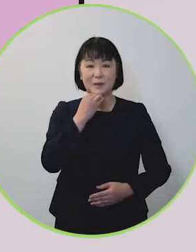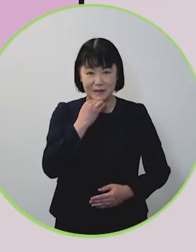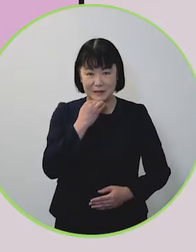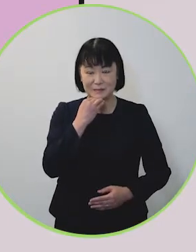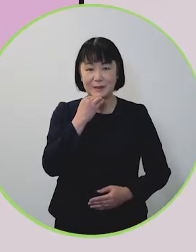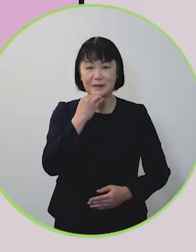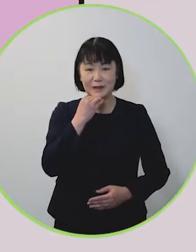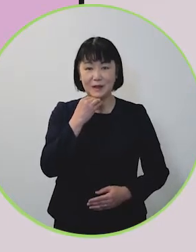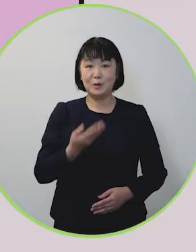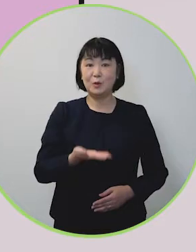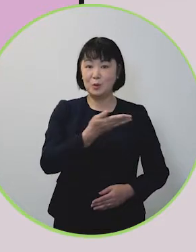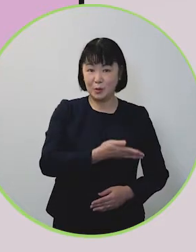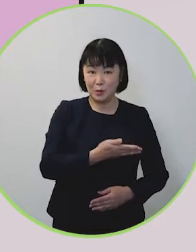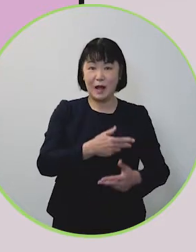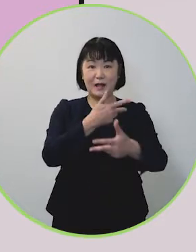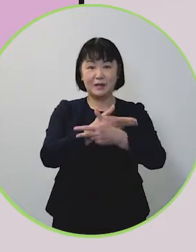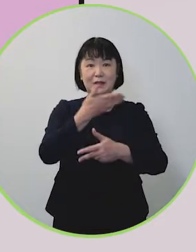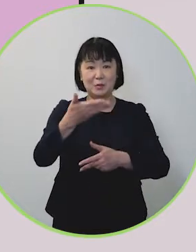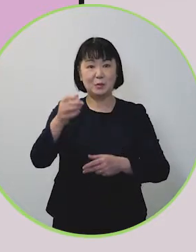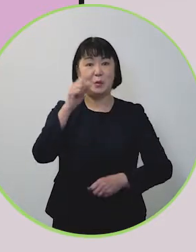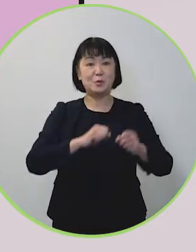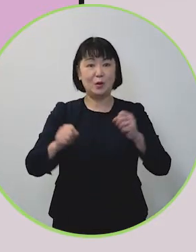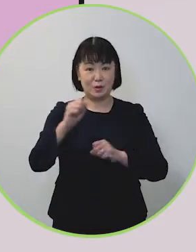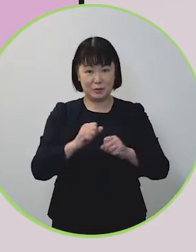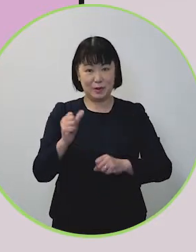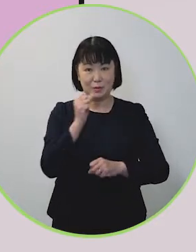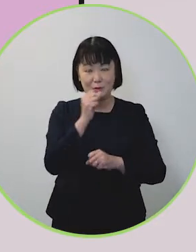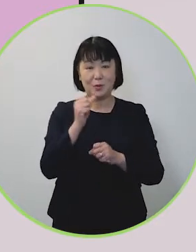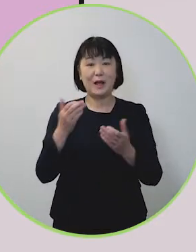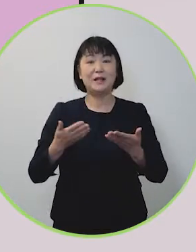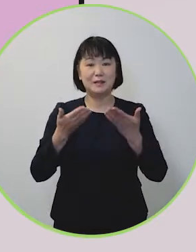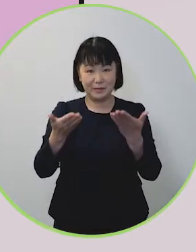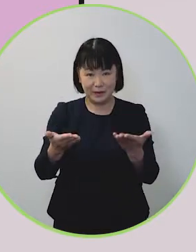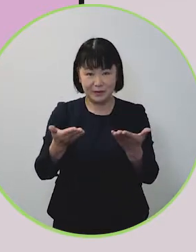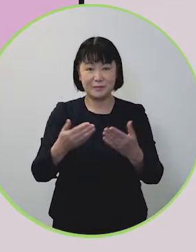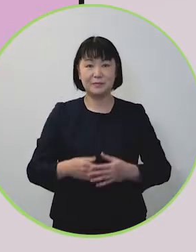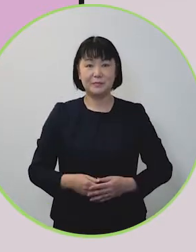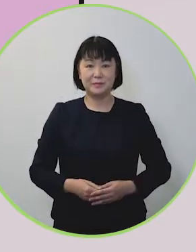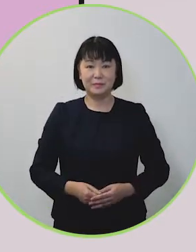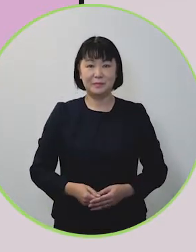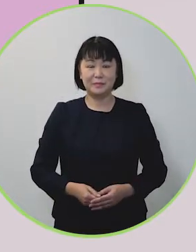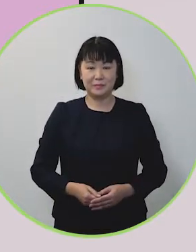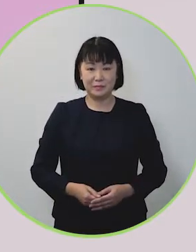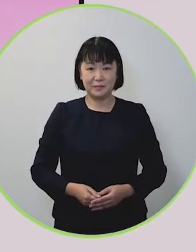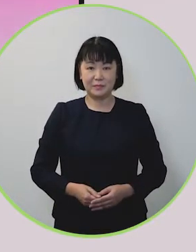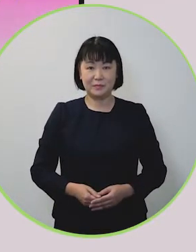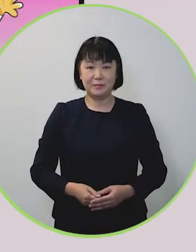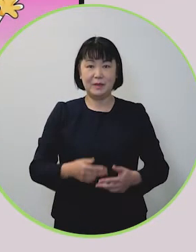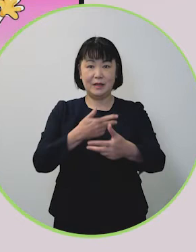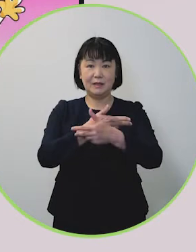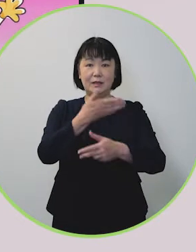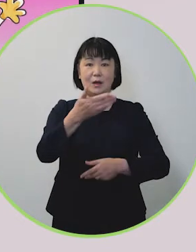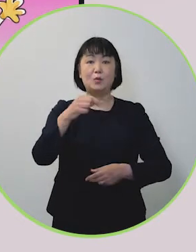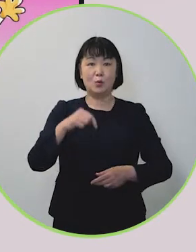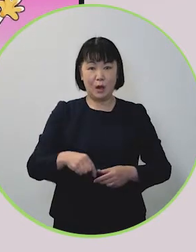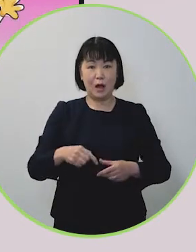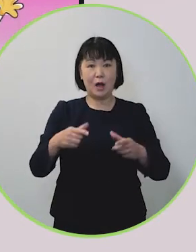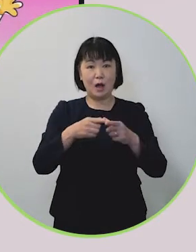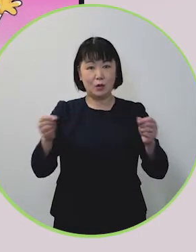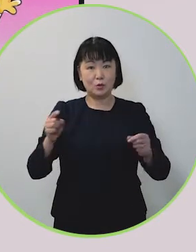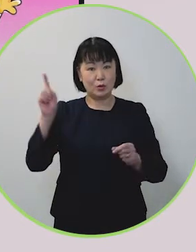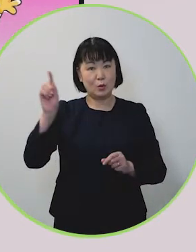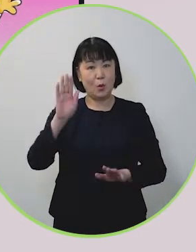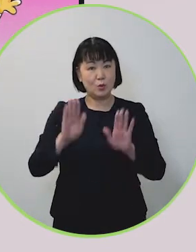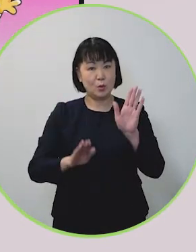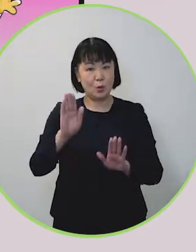お待たせしました続いては北区での取り組みを紹介していくねー帰宅は国の